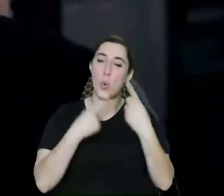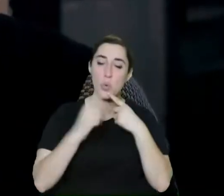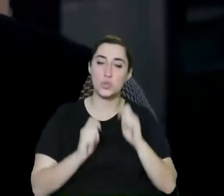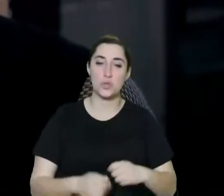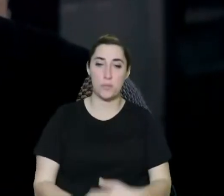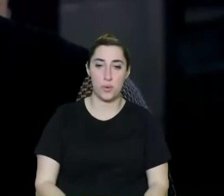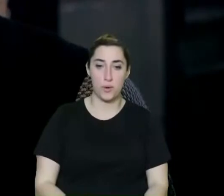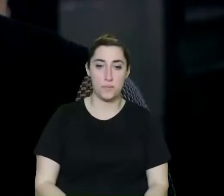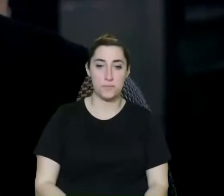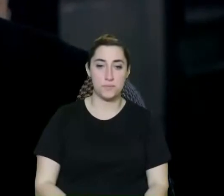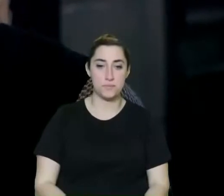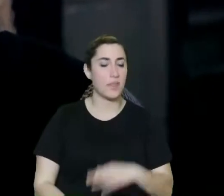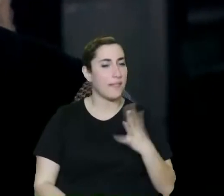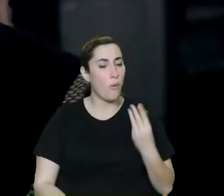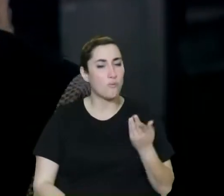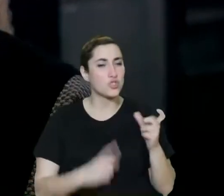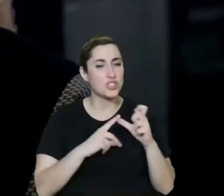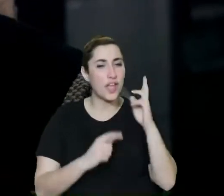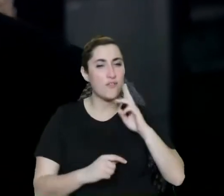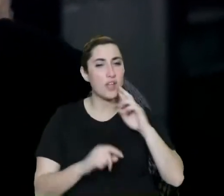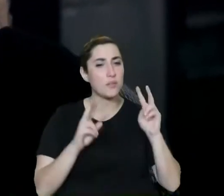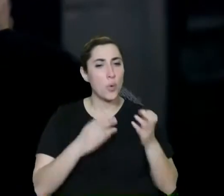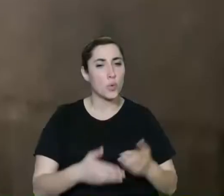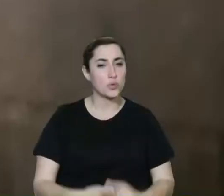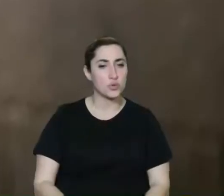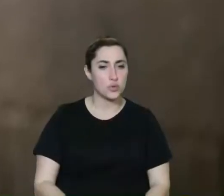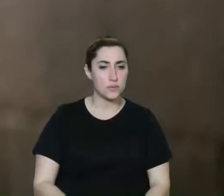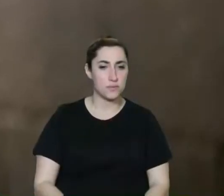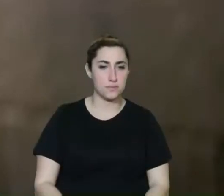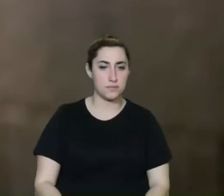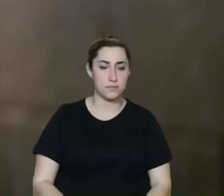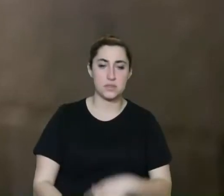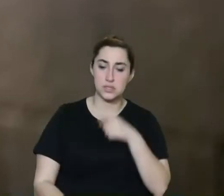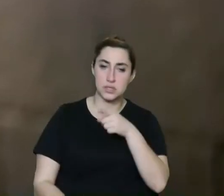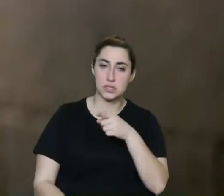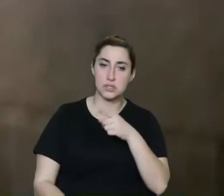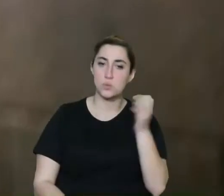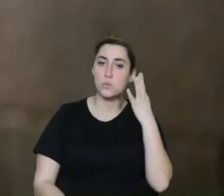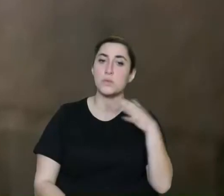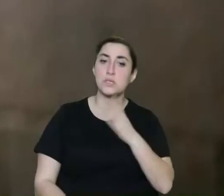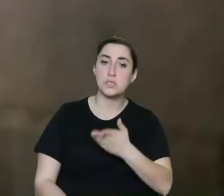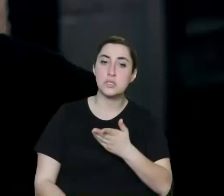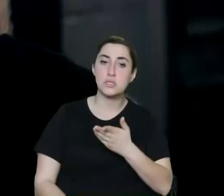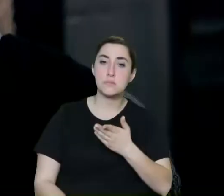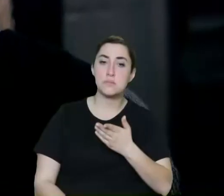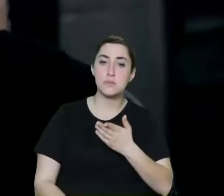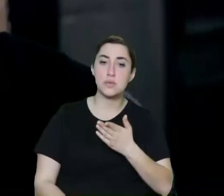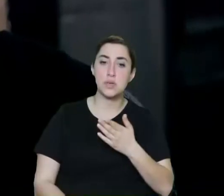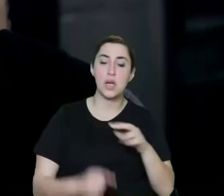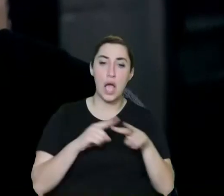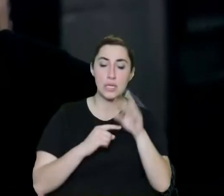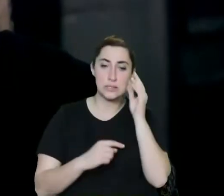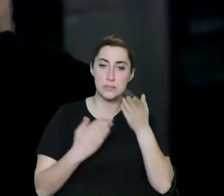konuşur. Neymiş ki Şeyh efendimin meselesi? Siz işitmediniz mi huzurda kalsın